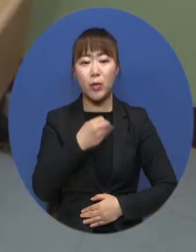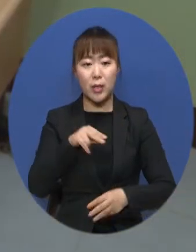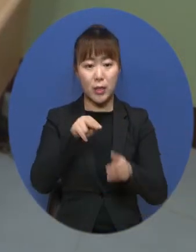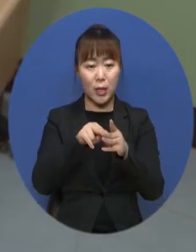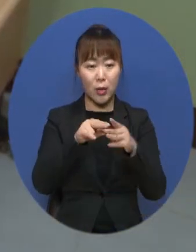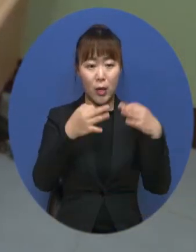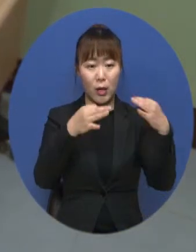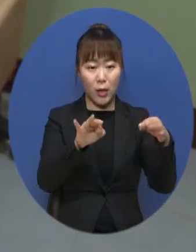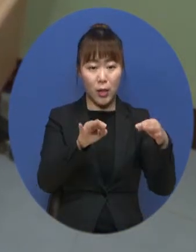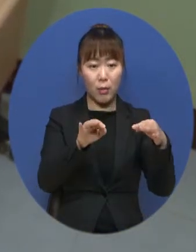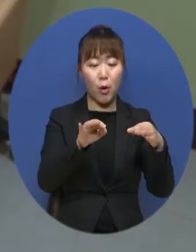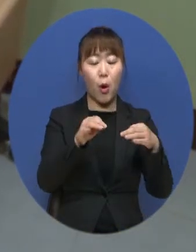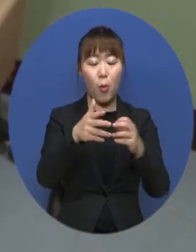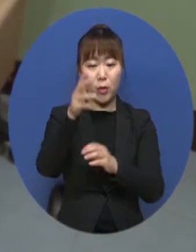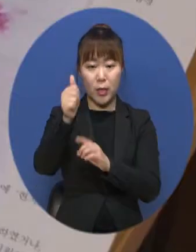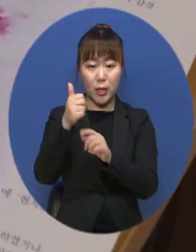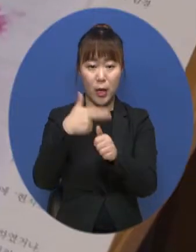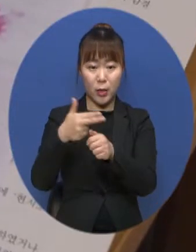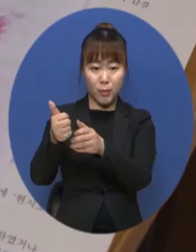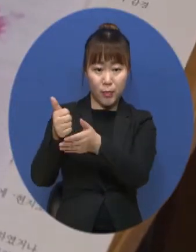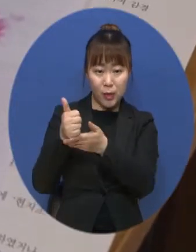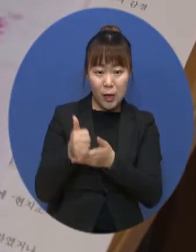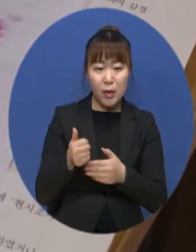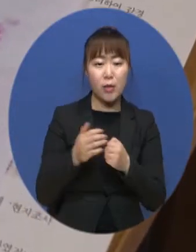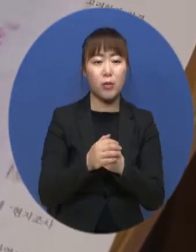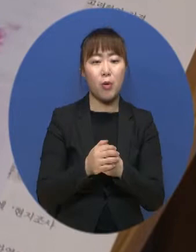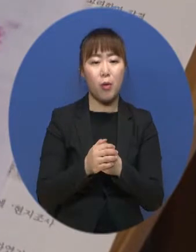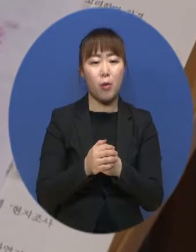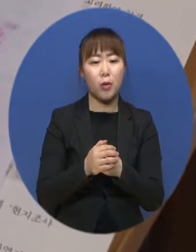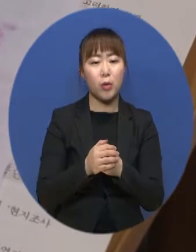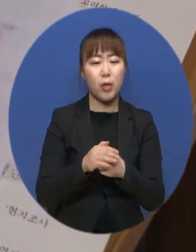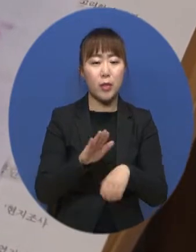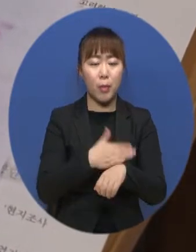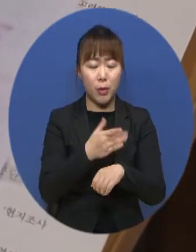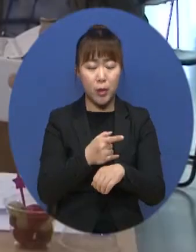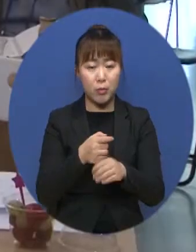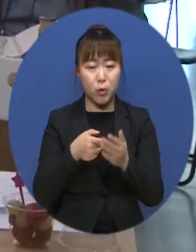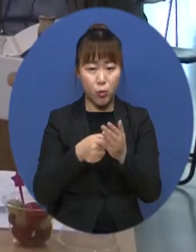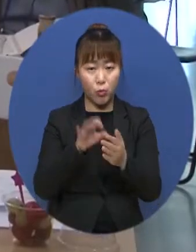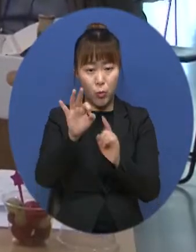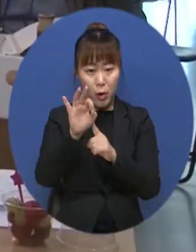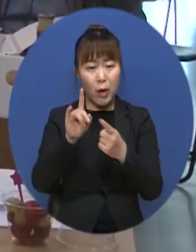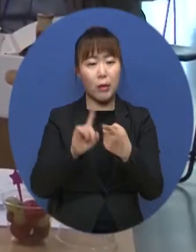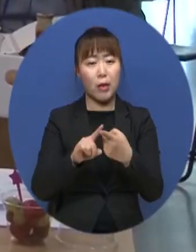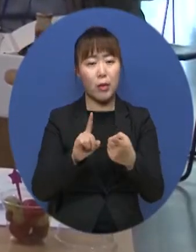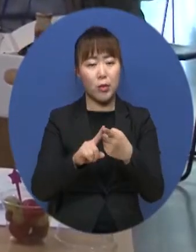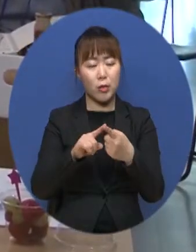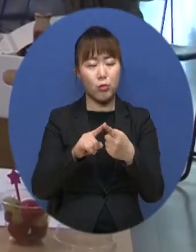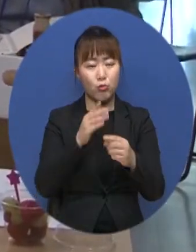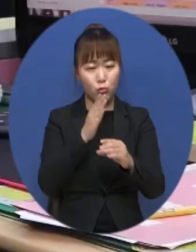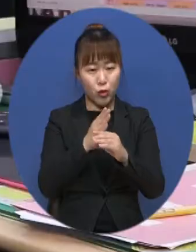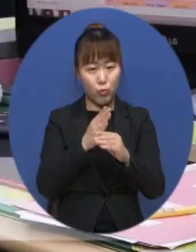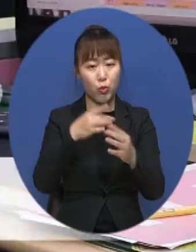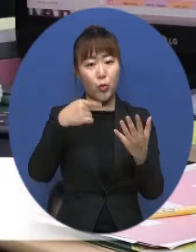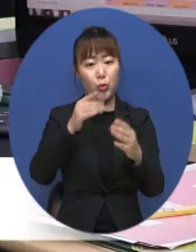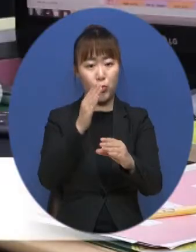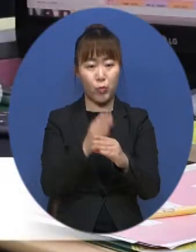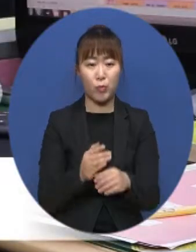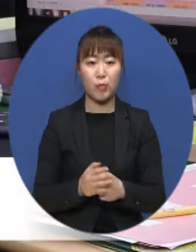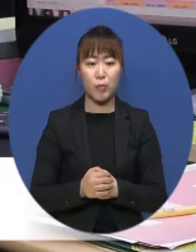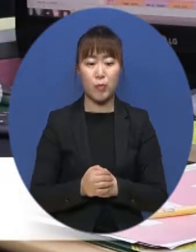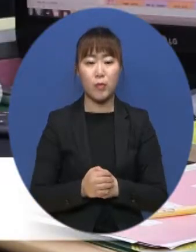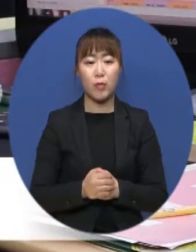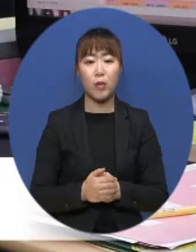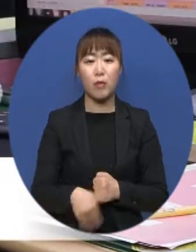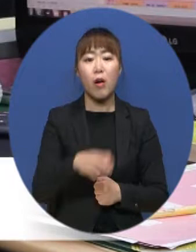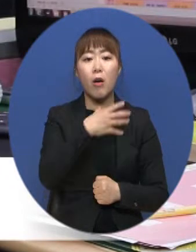김병환 원장이 강사로 초청돼 요양비 부당 청구 방지 등에 대한 내용을 중점으로 교육이 이루어졌습니다. 저희들이